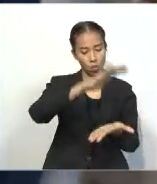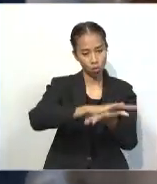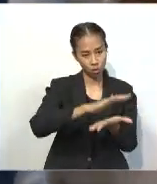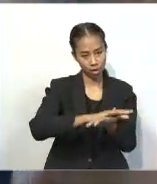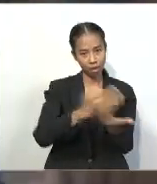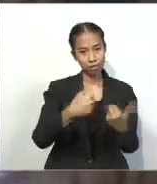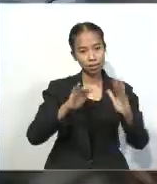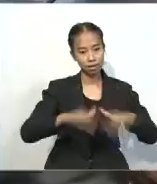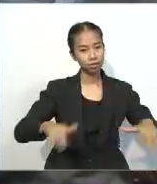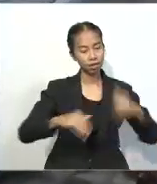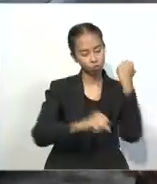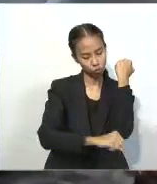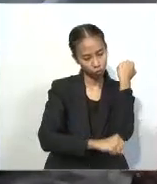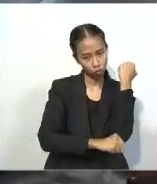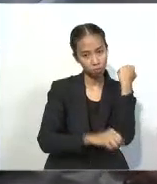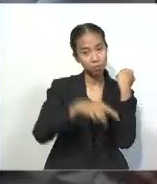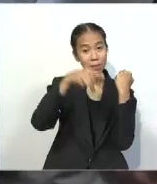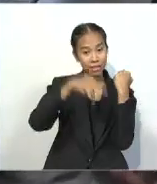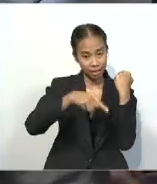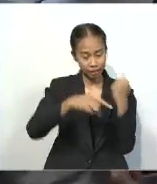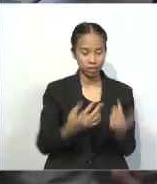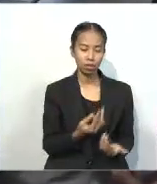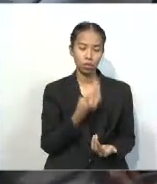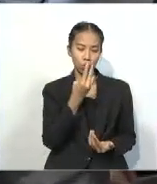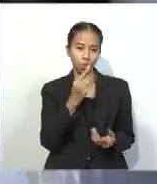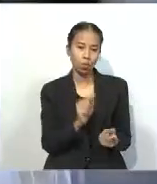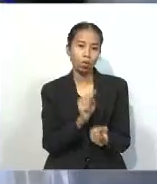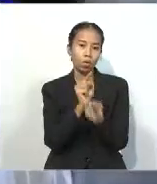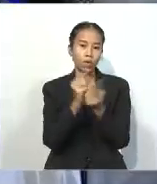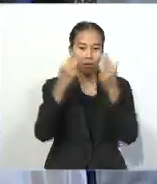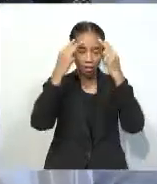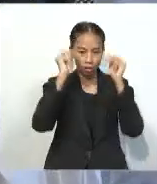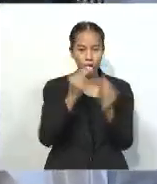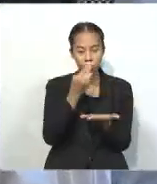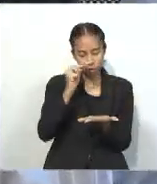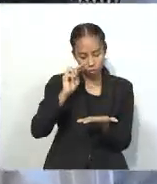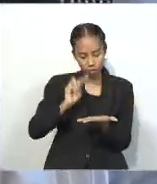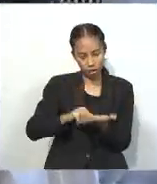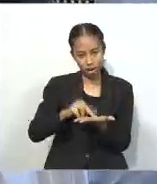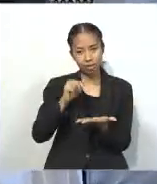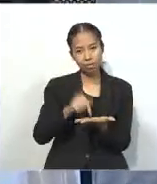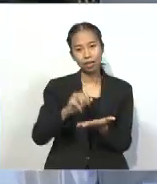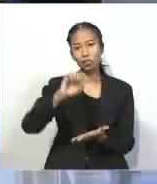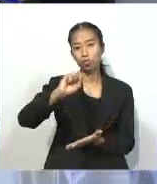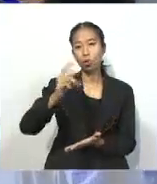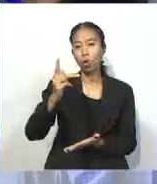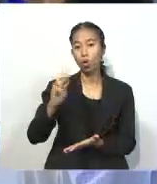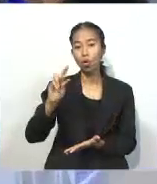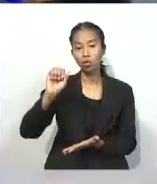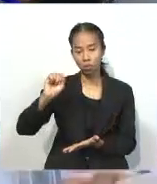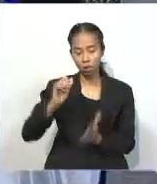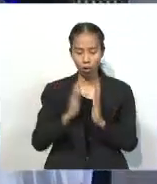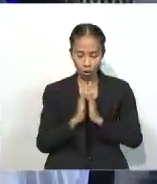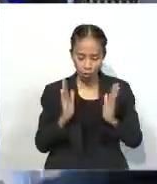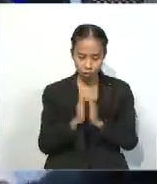จนพิเศษที่ได้รับความช่วยเหลือเข้าพบนายกรัฐมนตรีเพื่อมอบจดหมายและสคส.ขอบคุณที่ให้ทุนการศึกษ